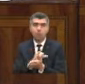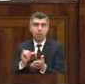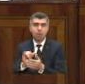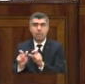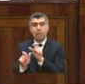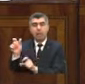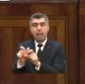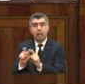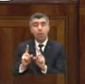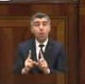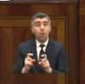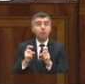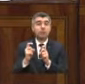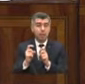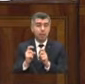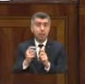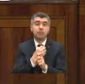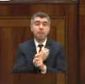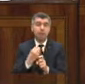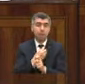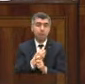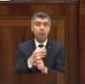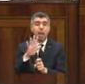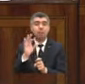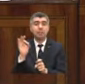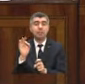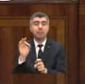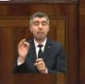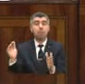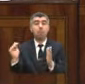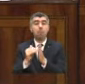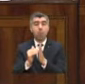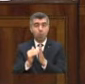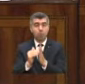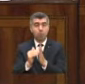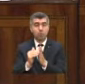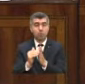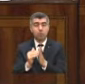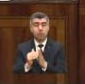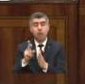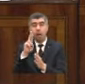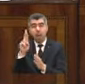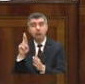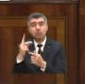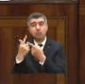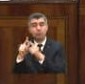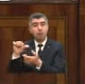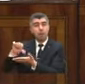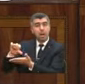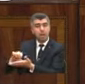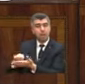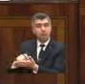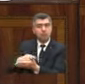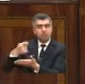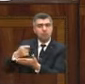كيداو بالسرطان سيد الرئيس، كاين اللي كيداو ب 50 مليون بالنسبه للشيميوثيرابي هنا في الرباط، وكذلك واحد المجموعه من المراكز. مين كيتخلص هذاك